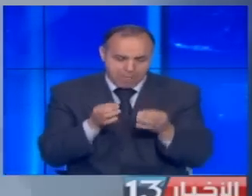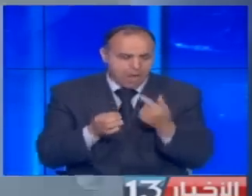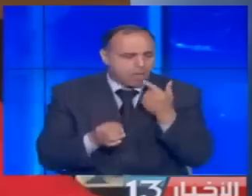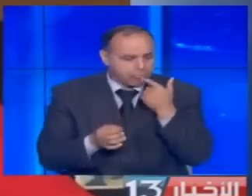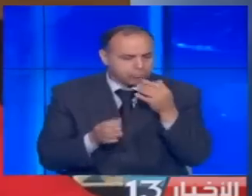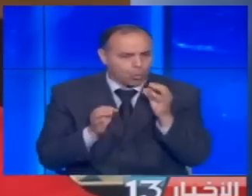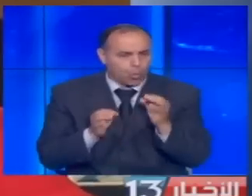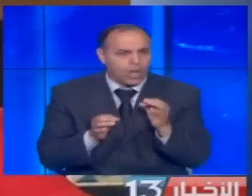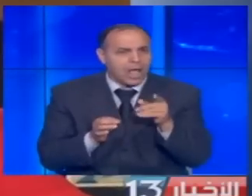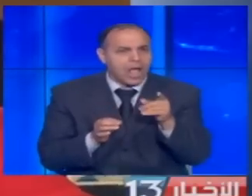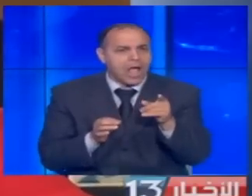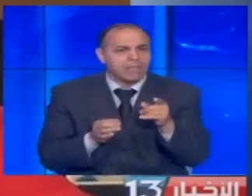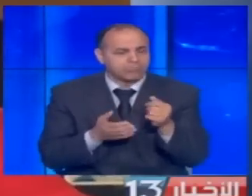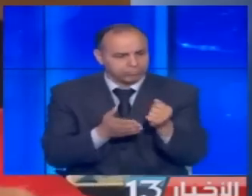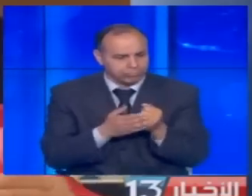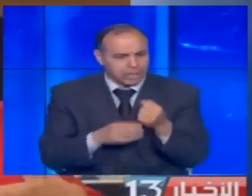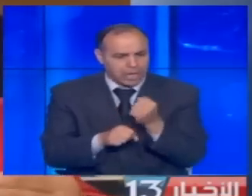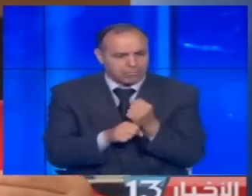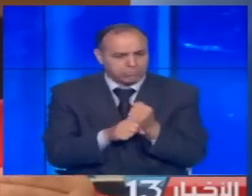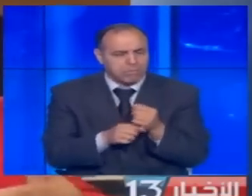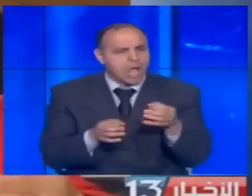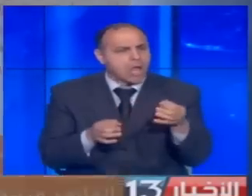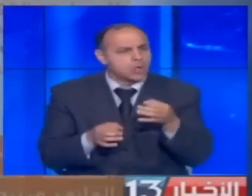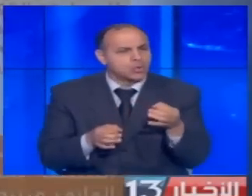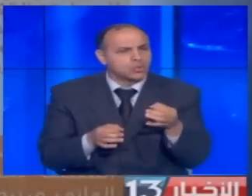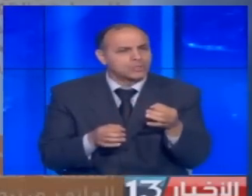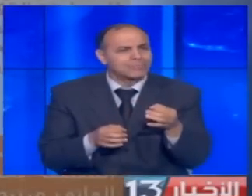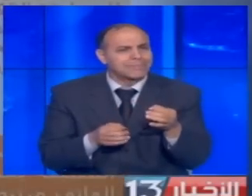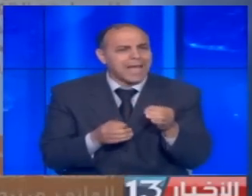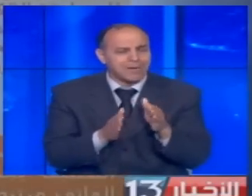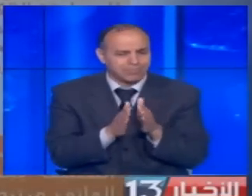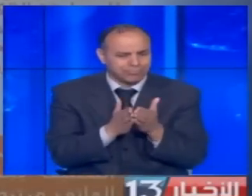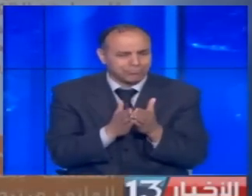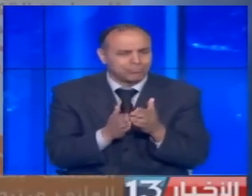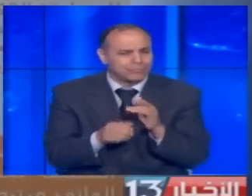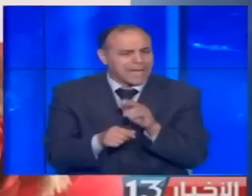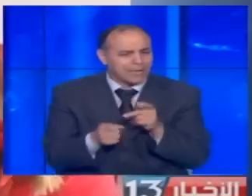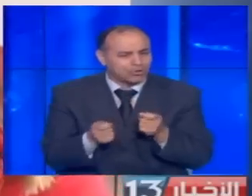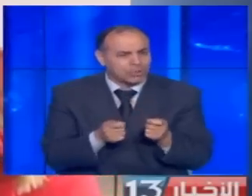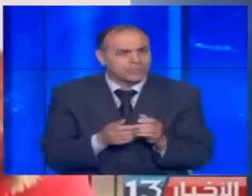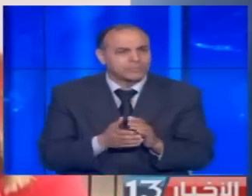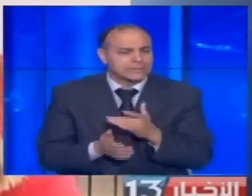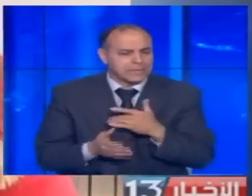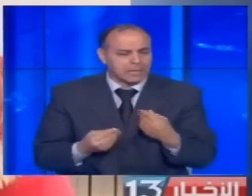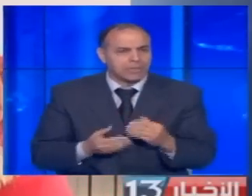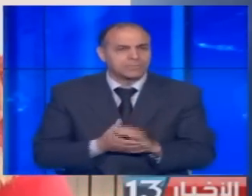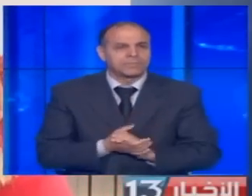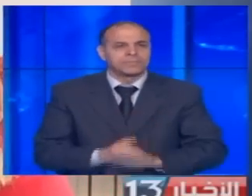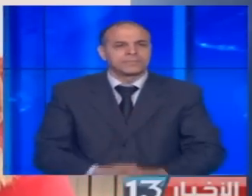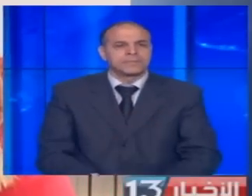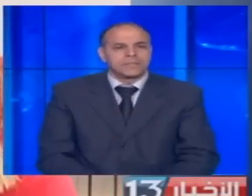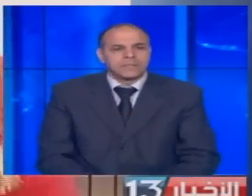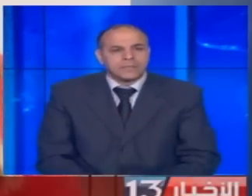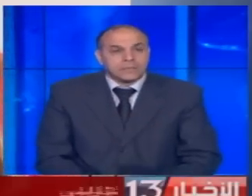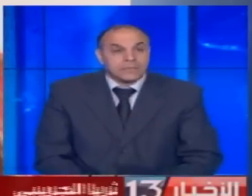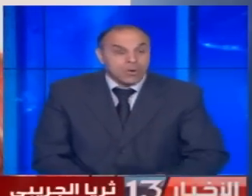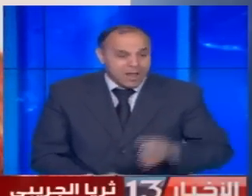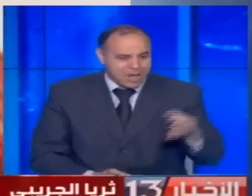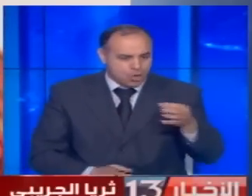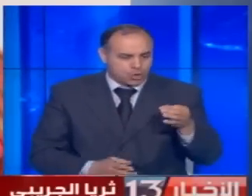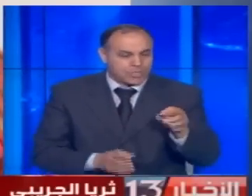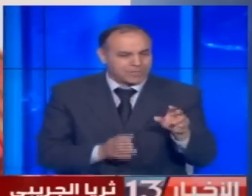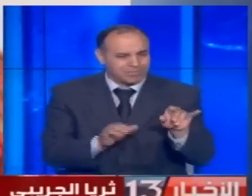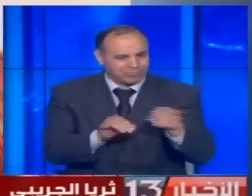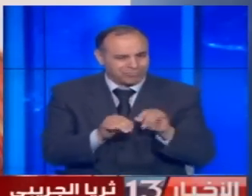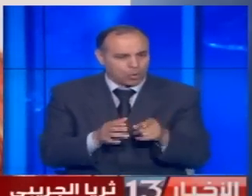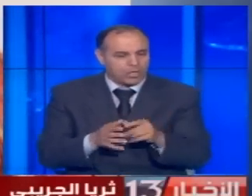ايضا ابراز نجاعه العمليه الالكترونيه للسجل التجاري وسلامتها قصيده الختم الالكتروني او ال